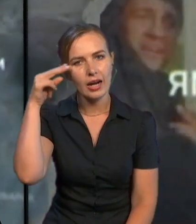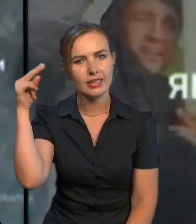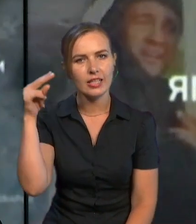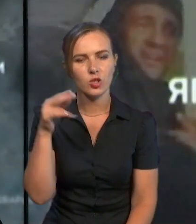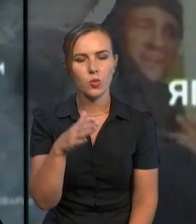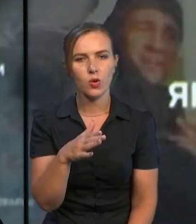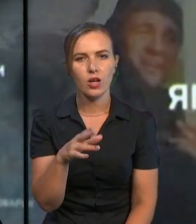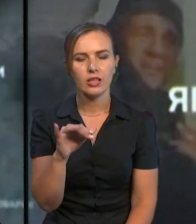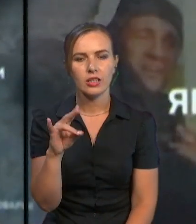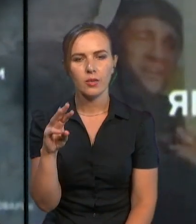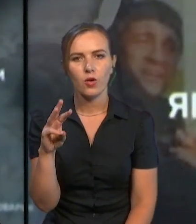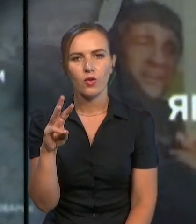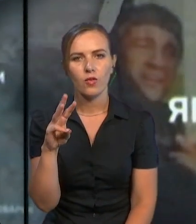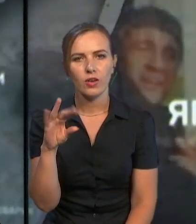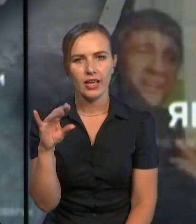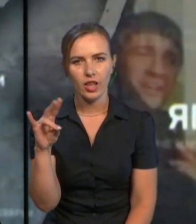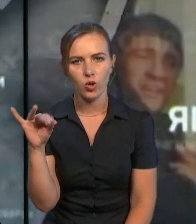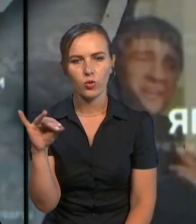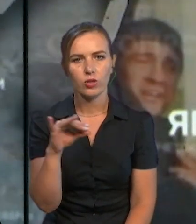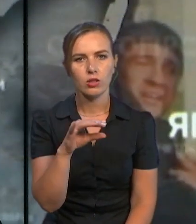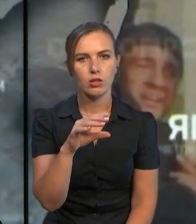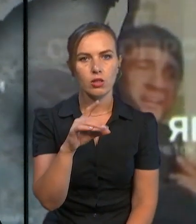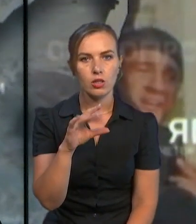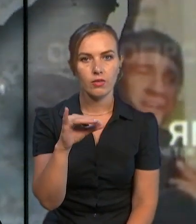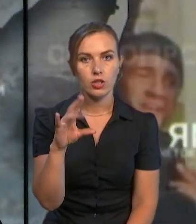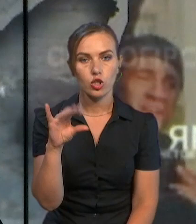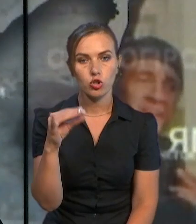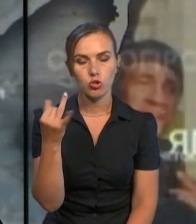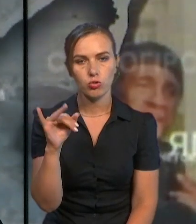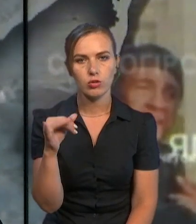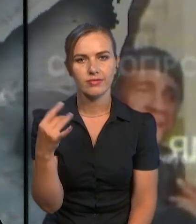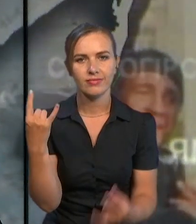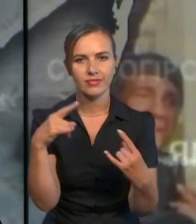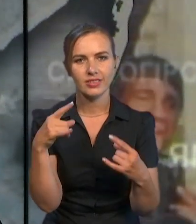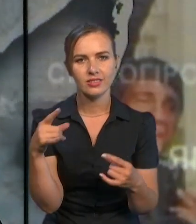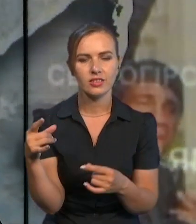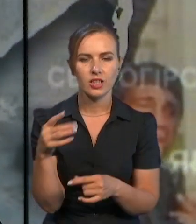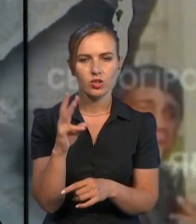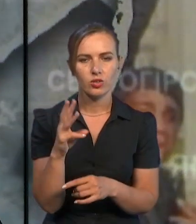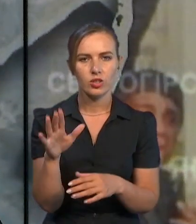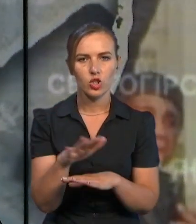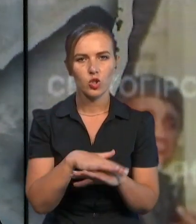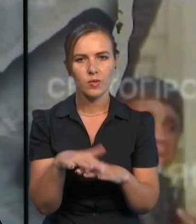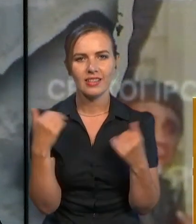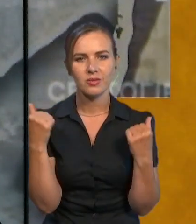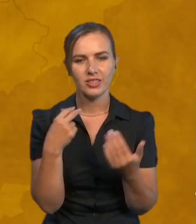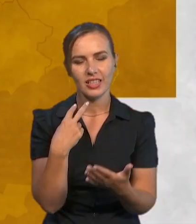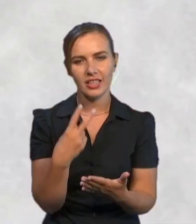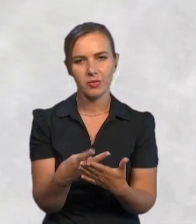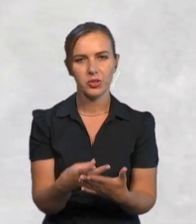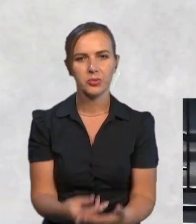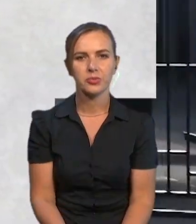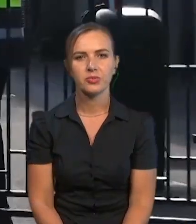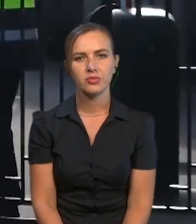Йорану Флігену та Їфан Сюй. Далі в ефірі сюжет наших колег «Суспільне спорт». Дивимося.